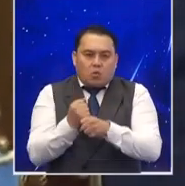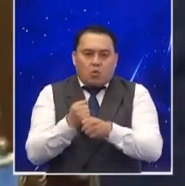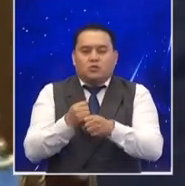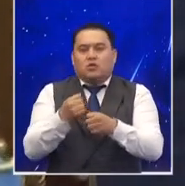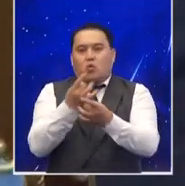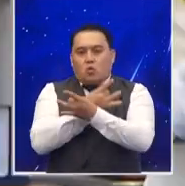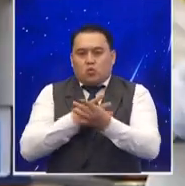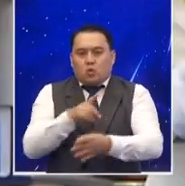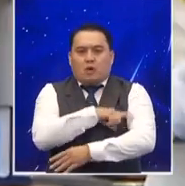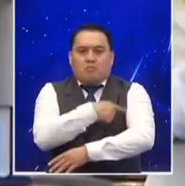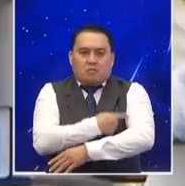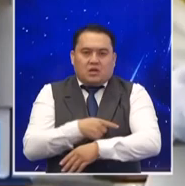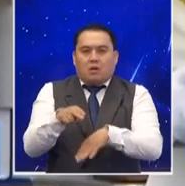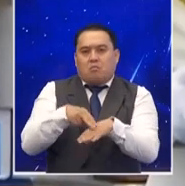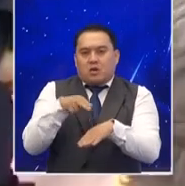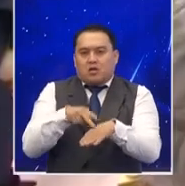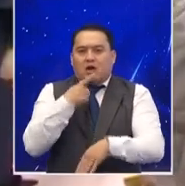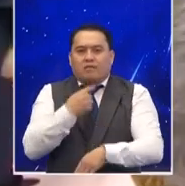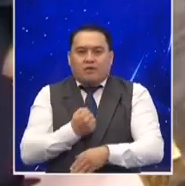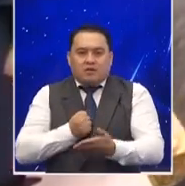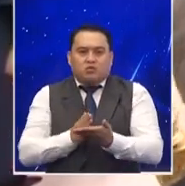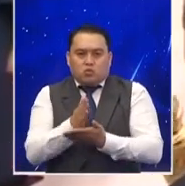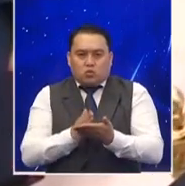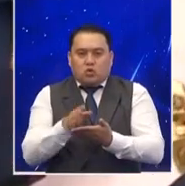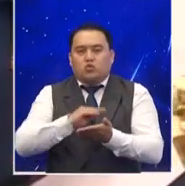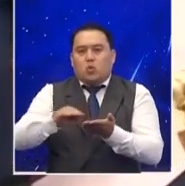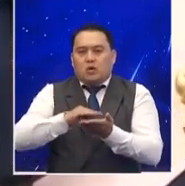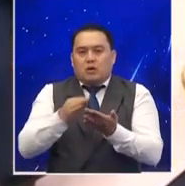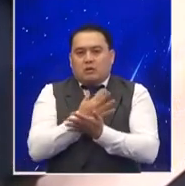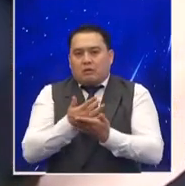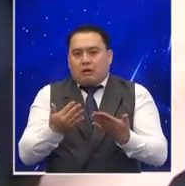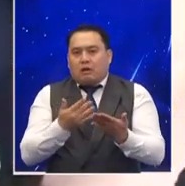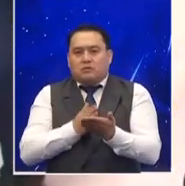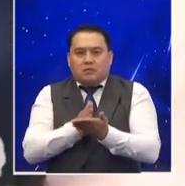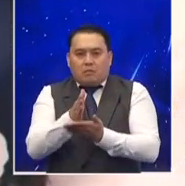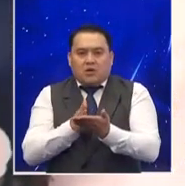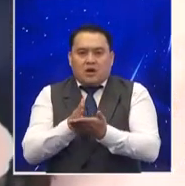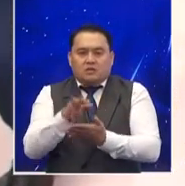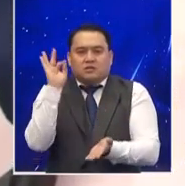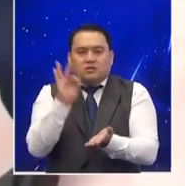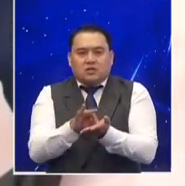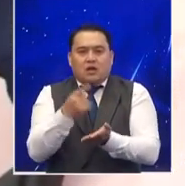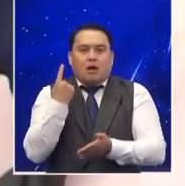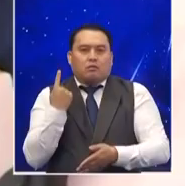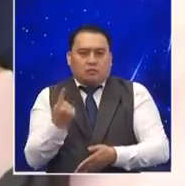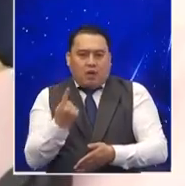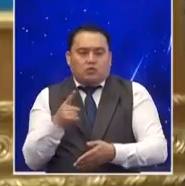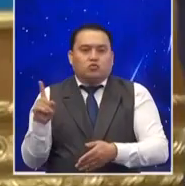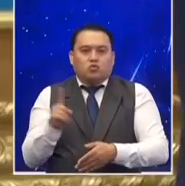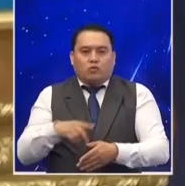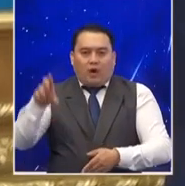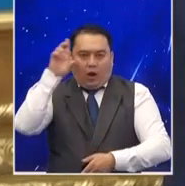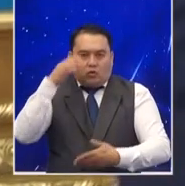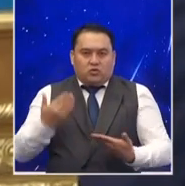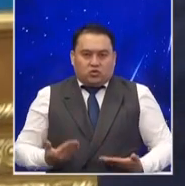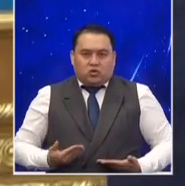культуры, медики, правоохранители, военнослужащие и журналисты. У них разные направления деятельности, но цели общие. Они за то, чтобы в стране, где